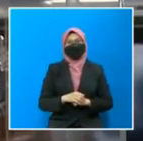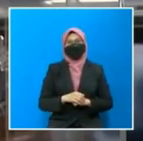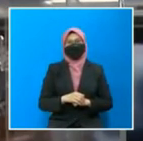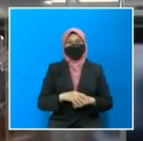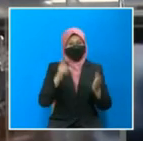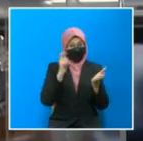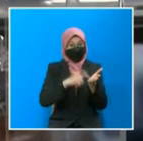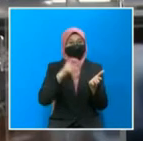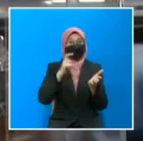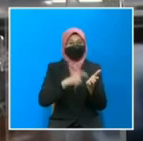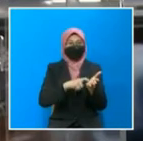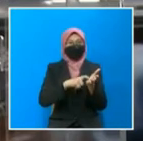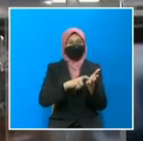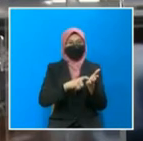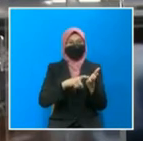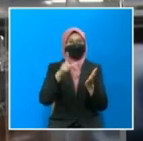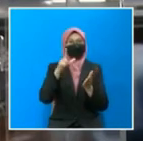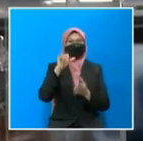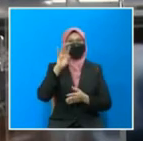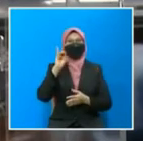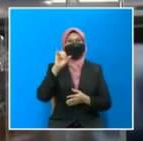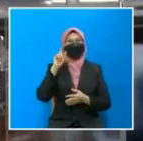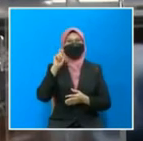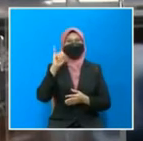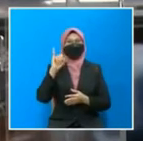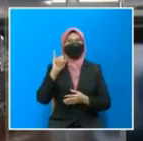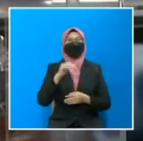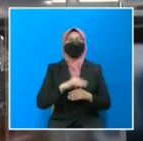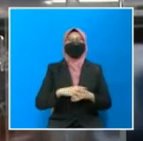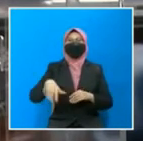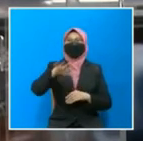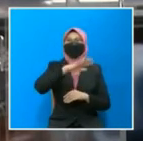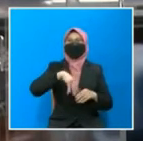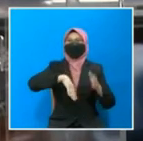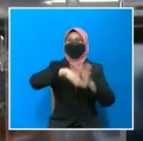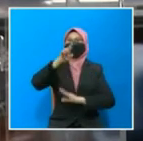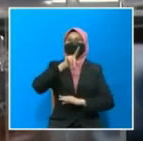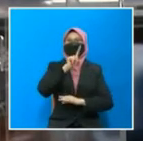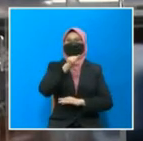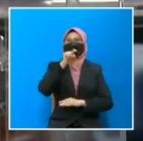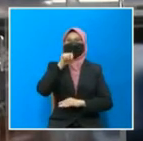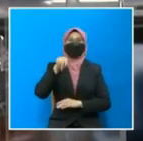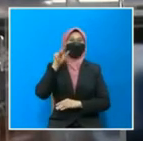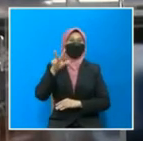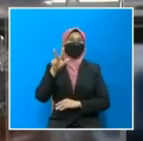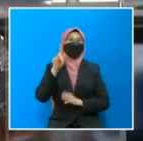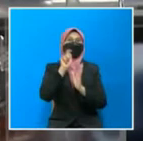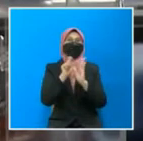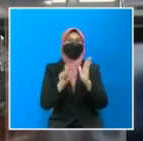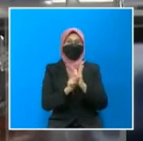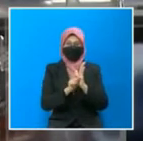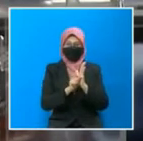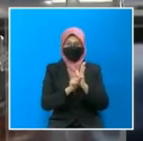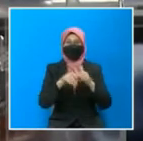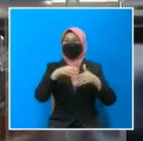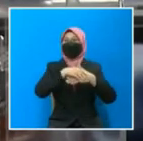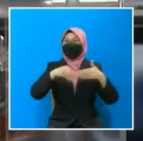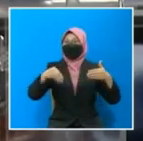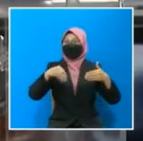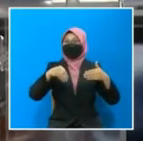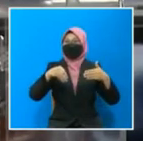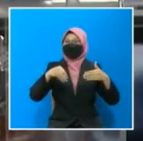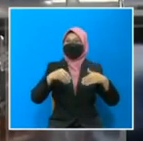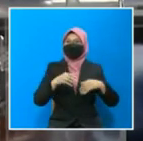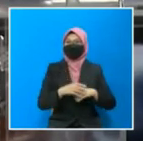Utang dan juga liability dijangka akan melebihi RM1.3 trilion.